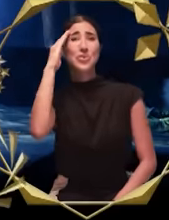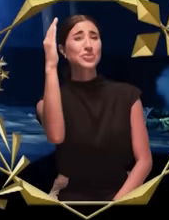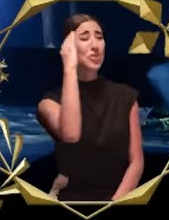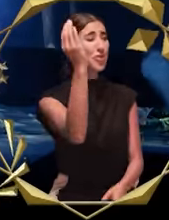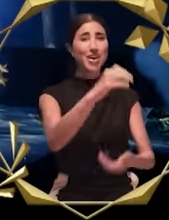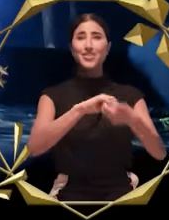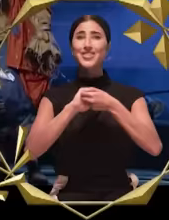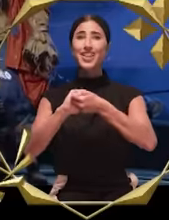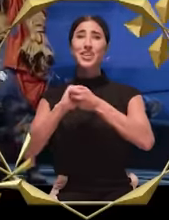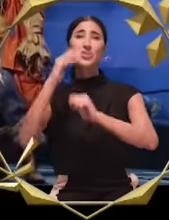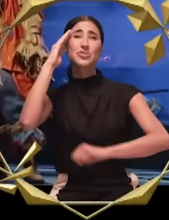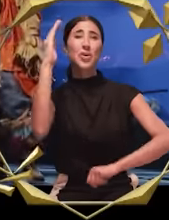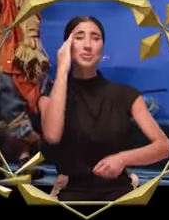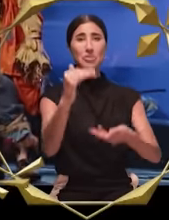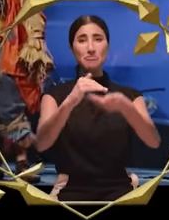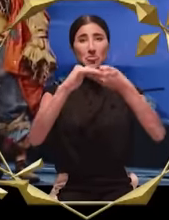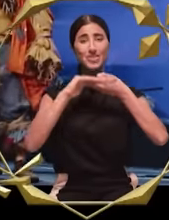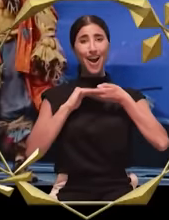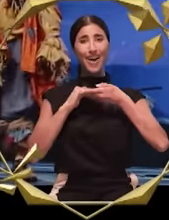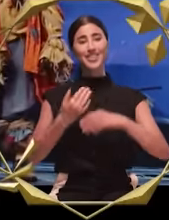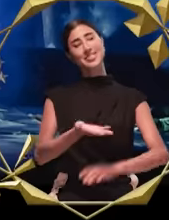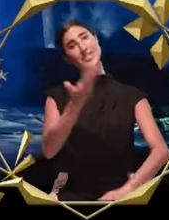شكرا شكرا.